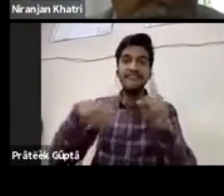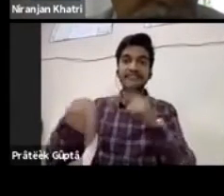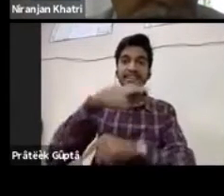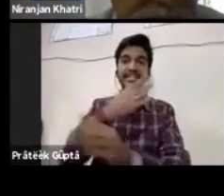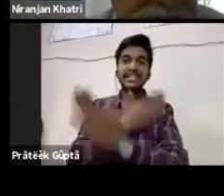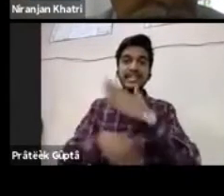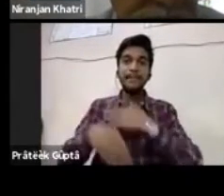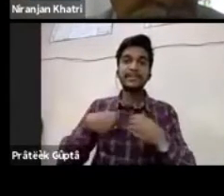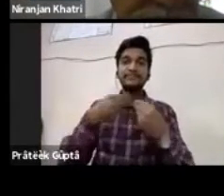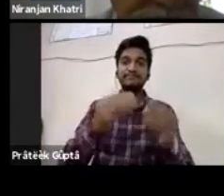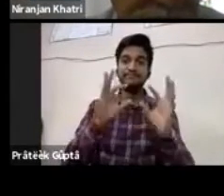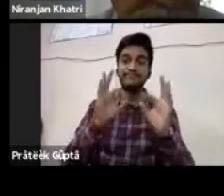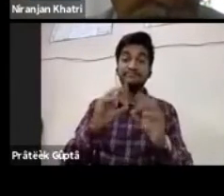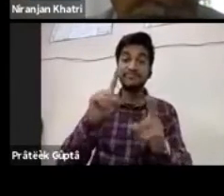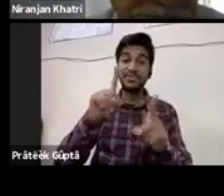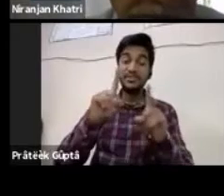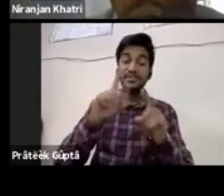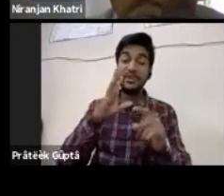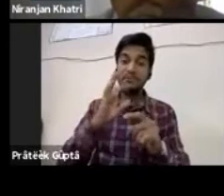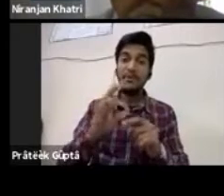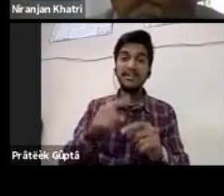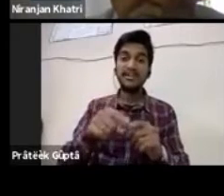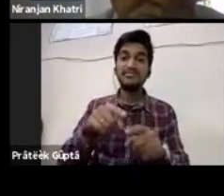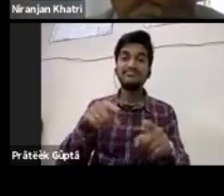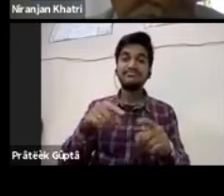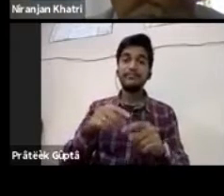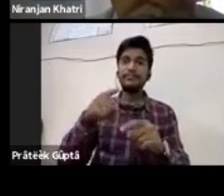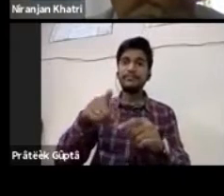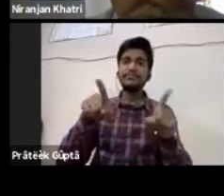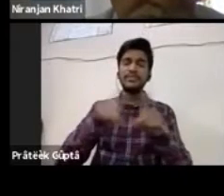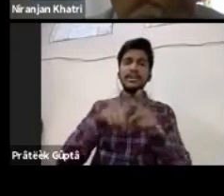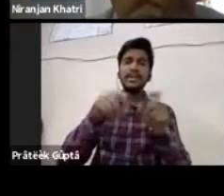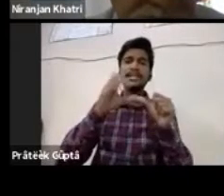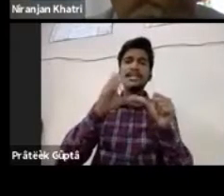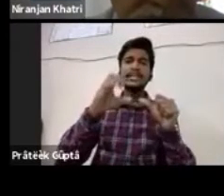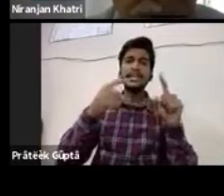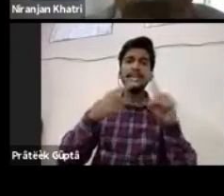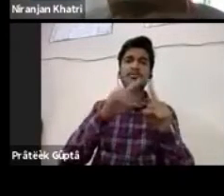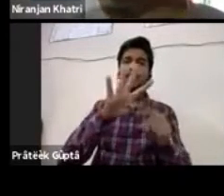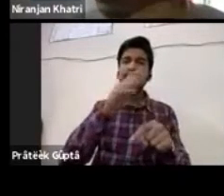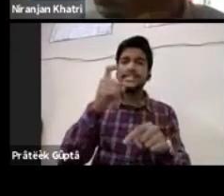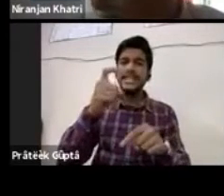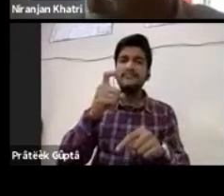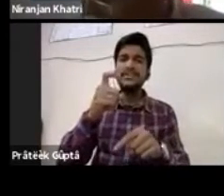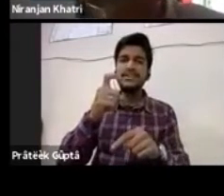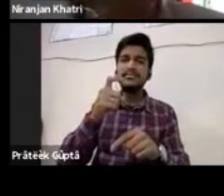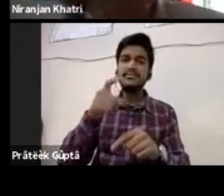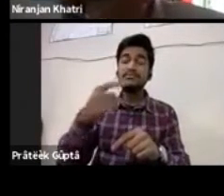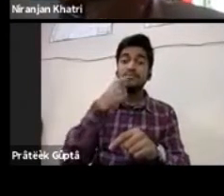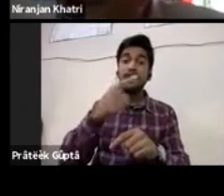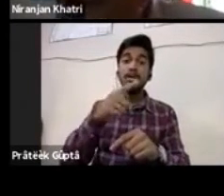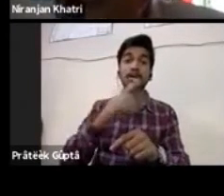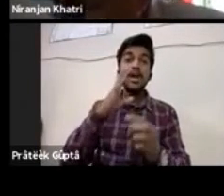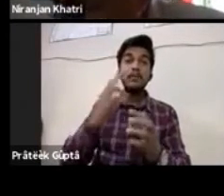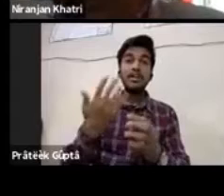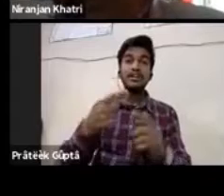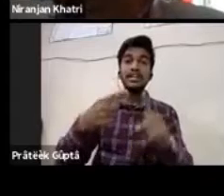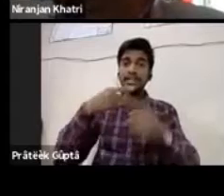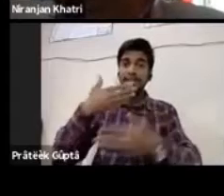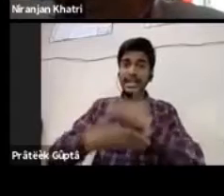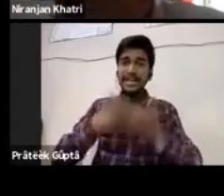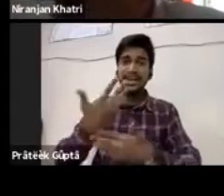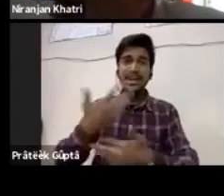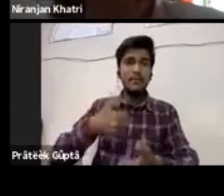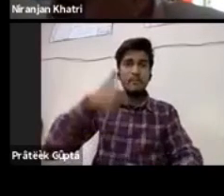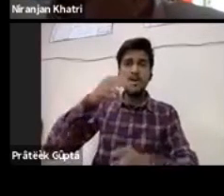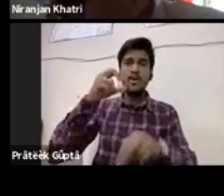अवेयर करना बहुत जरूरी है। इस एक्ट का सेक्शन 47 भी ये कहता है कि आप सभी लेवल पे अवेयरनेस और ट्रेनिंग करें, चाहे वो जजेस हो, पुलिस